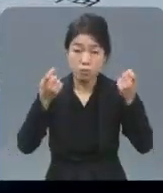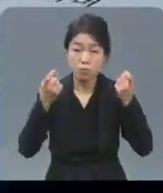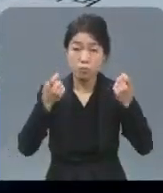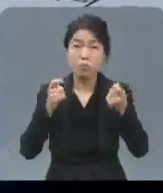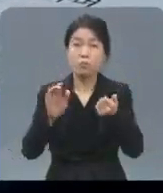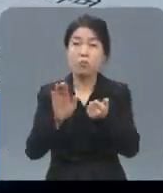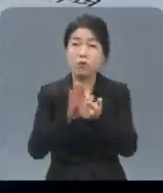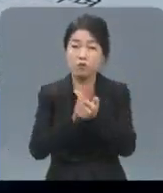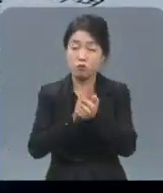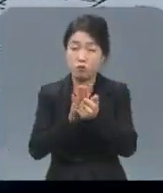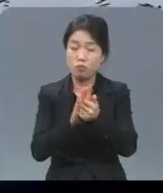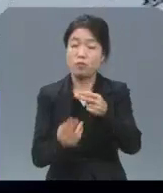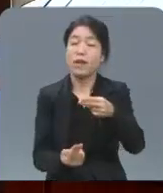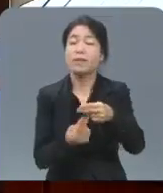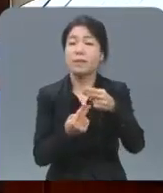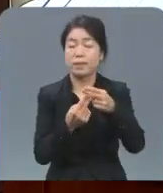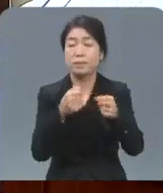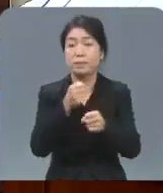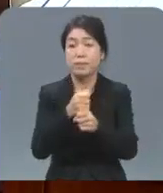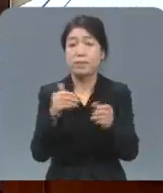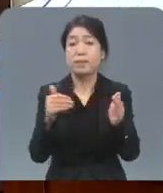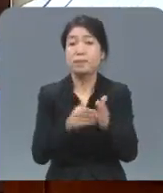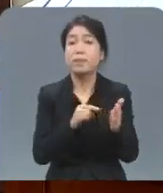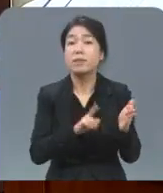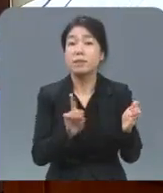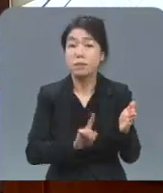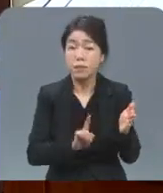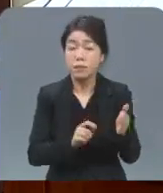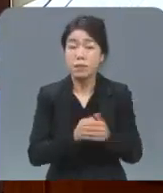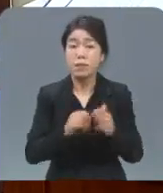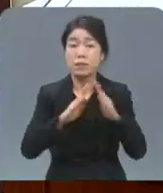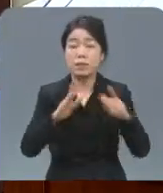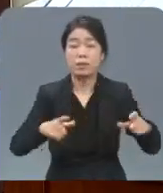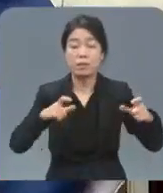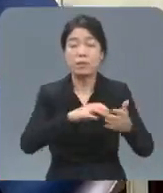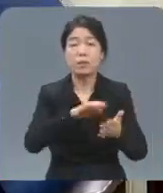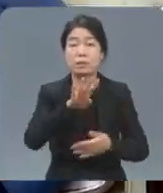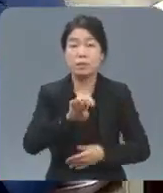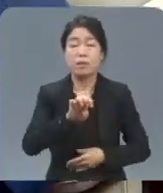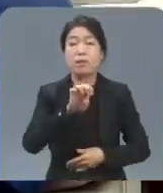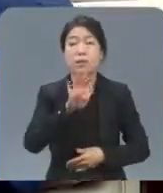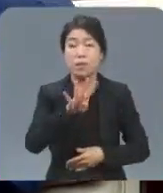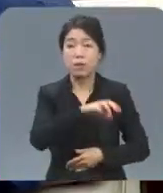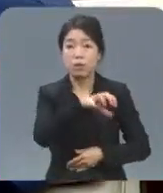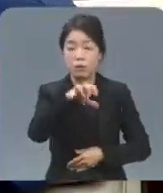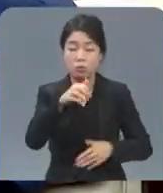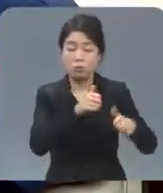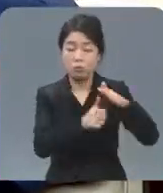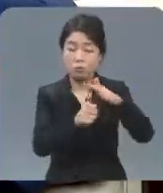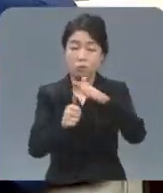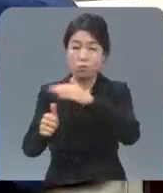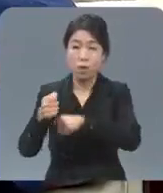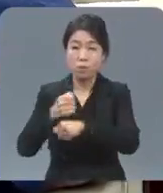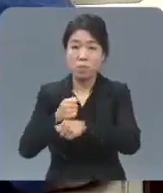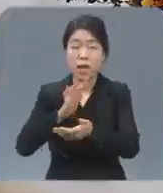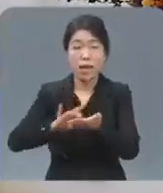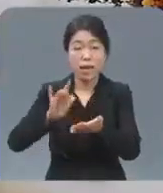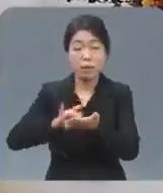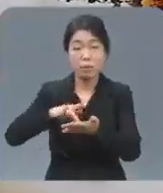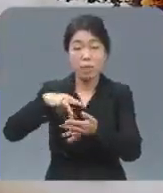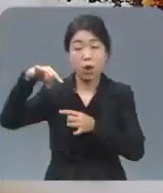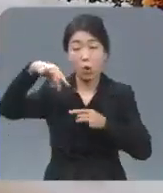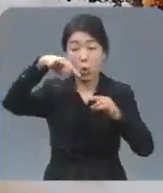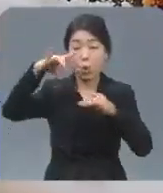상품을 출시했습니다. 남도 투어 우대 적금은 전남 지역 44곳의 관광 명소를 방문해 스마트폰으로 위치